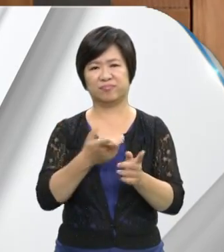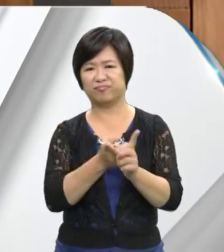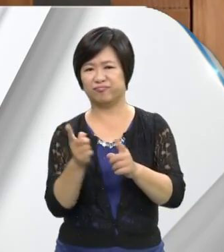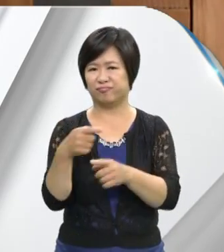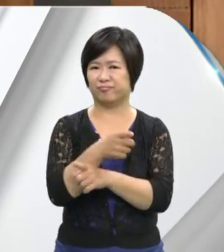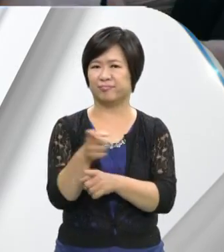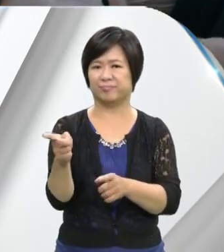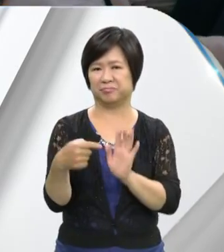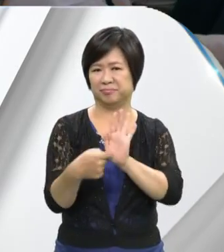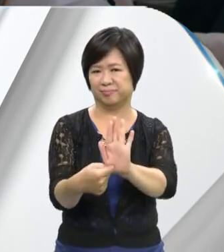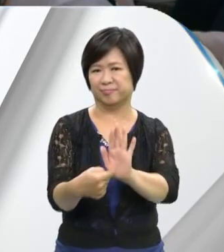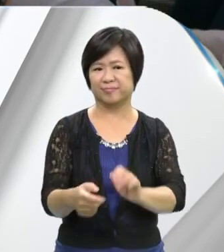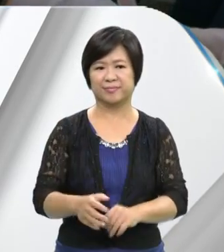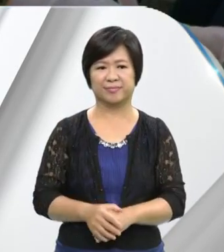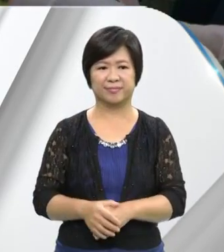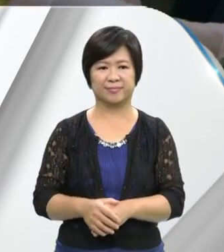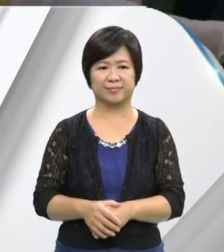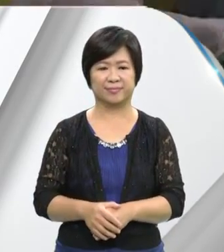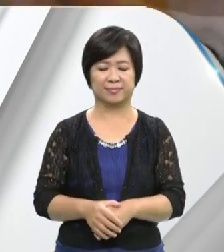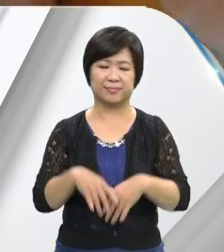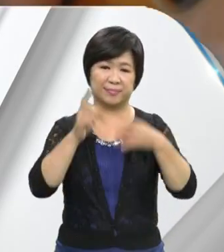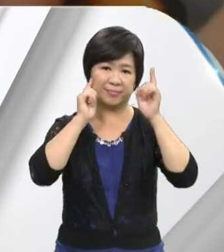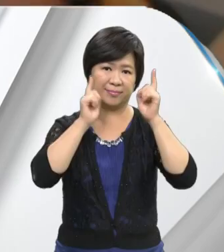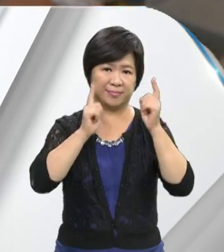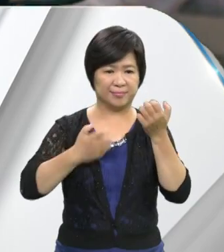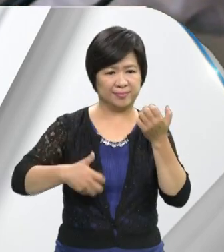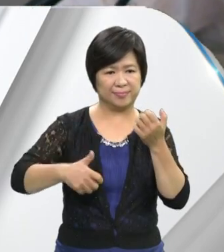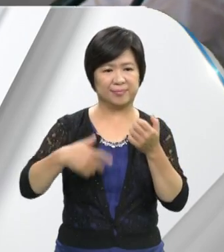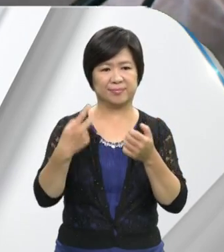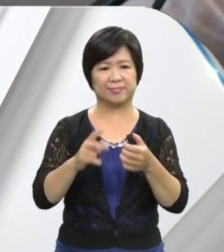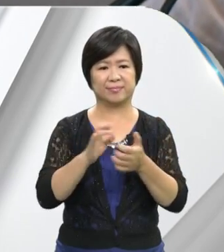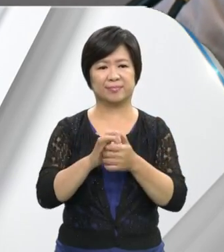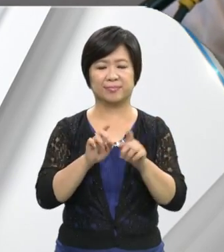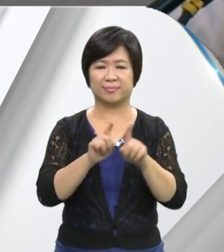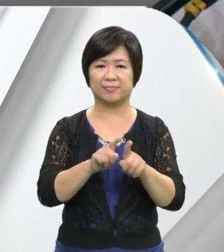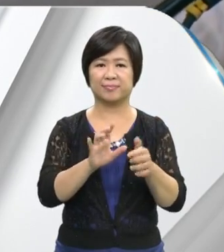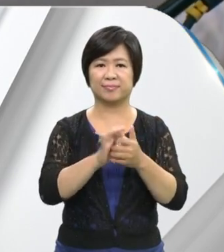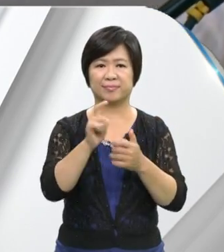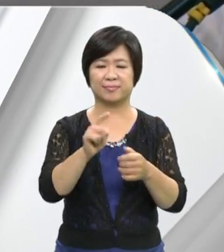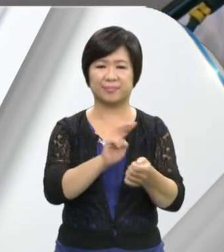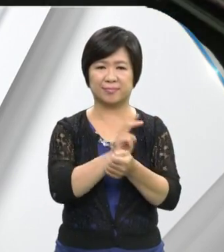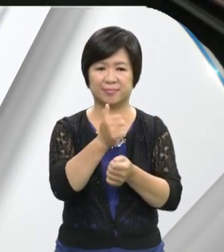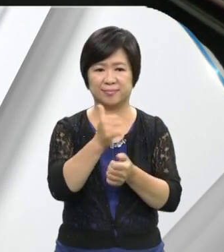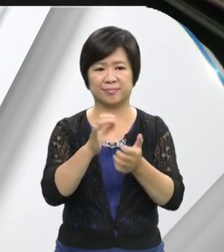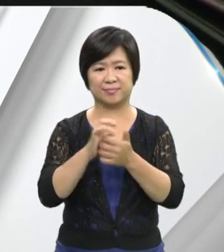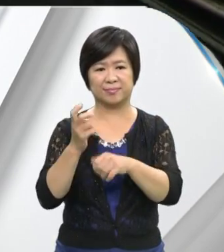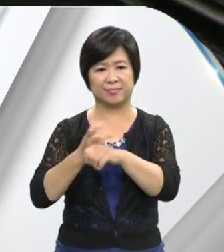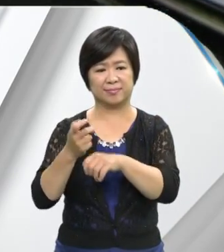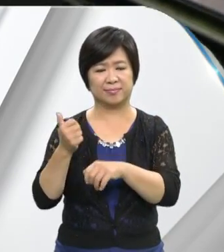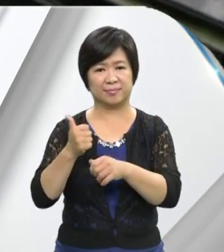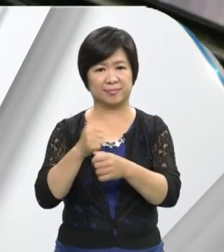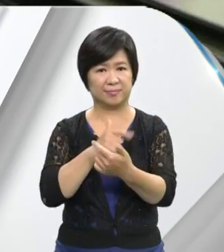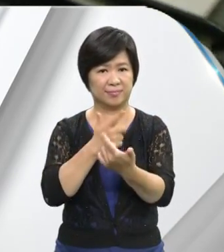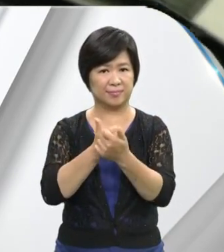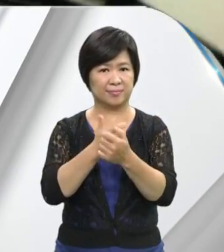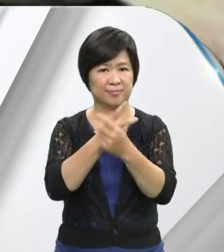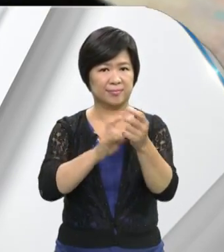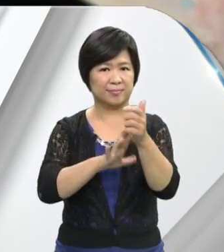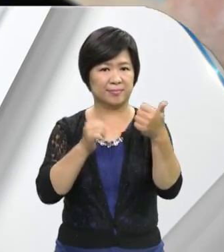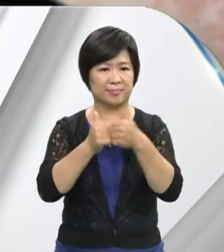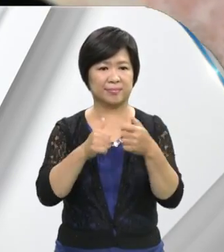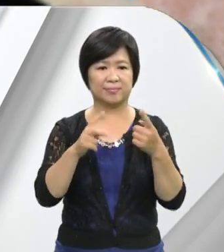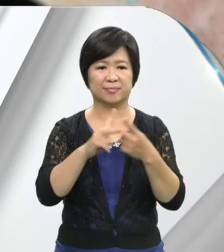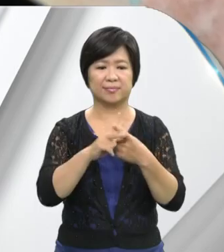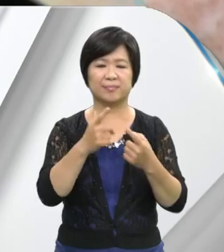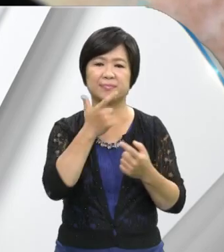来呈现。 除了搞时间的入我，米莎每同林先生、罗时中、熊哈伟、台北市咖啡会小小的世界谱曲演